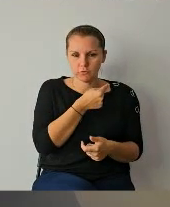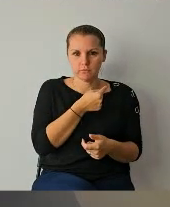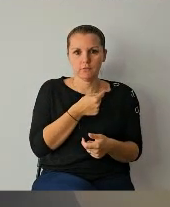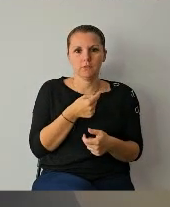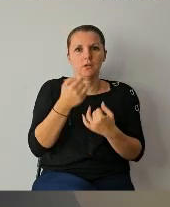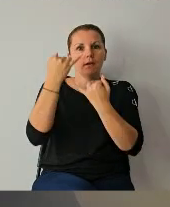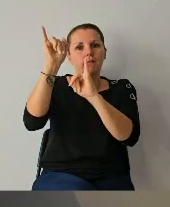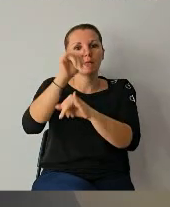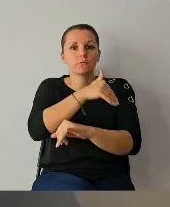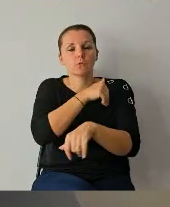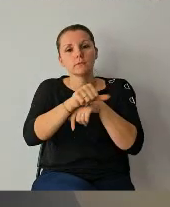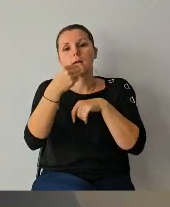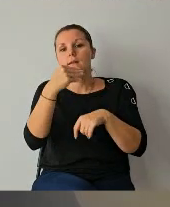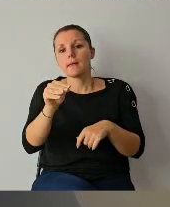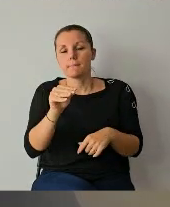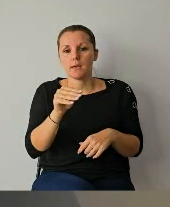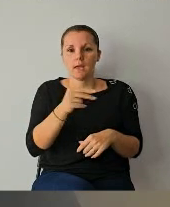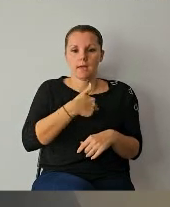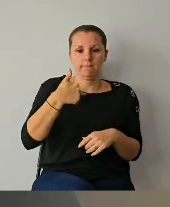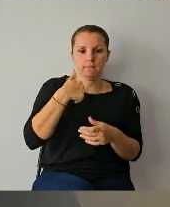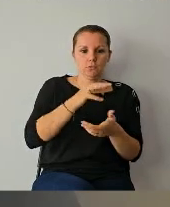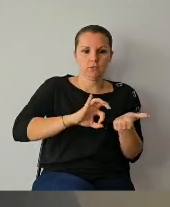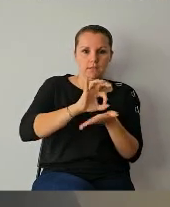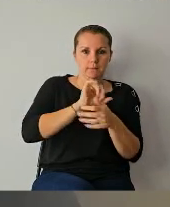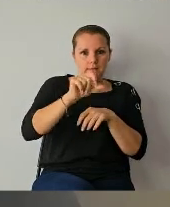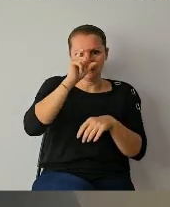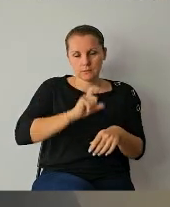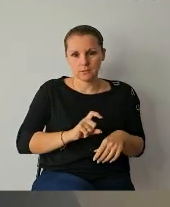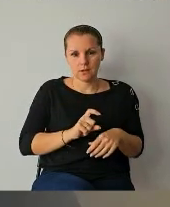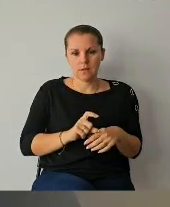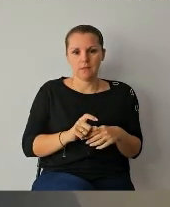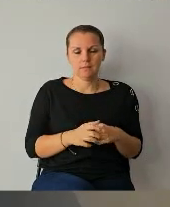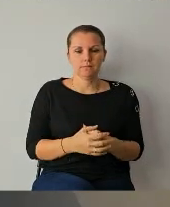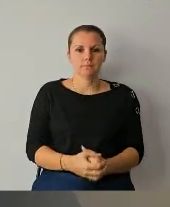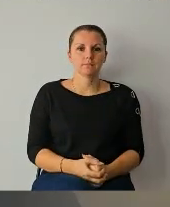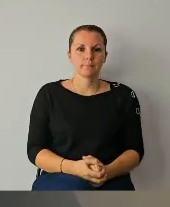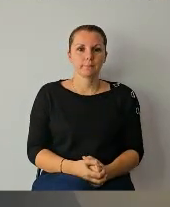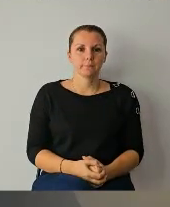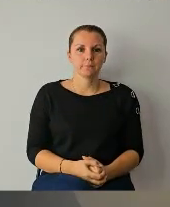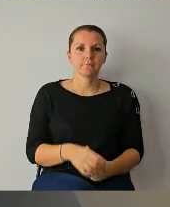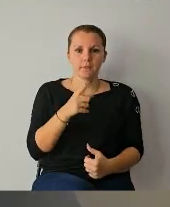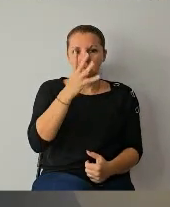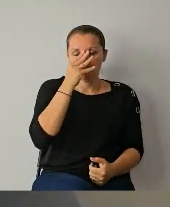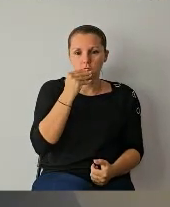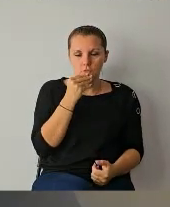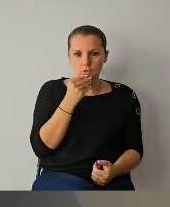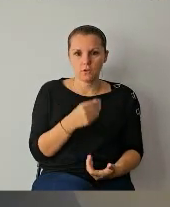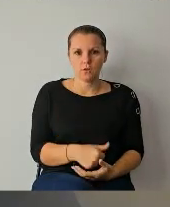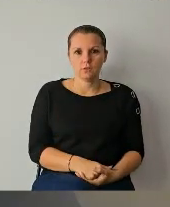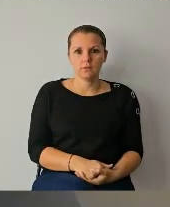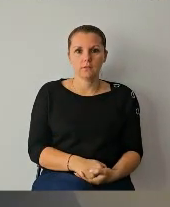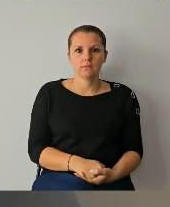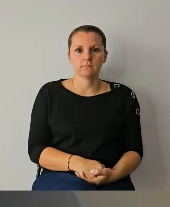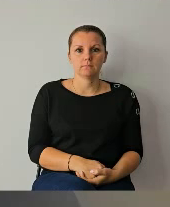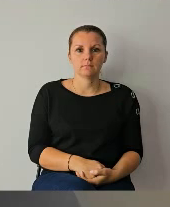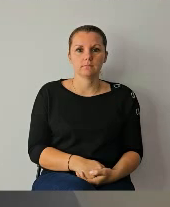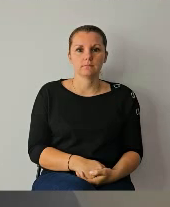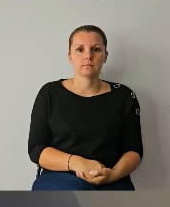indziej jest lepiej, jest po prostu większe wynagrodzenie. Także tak to wygląda.